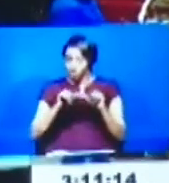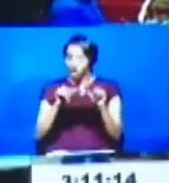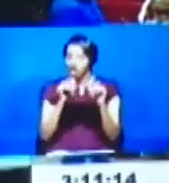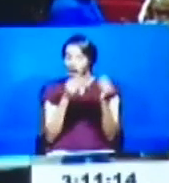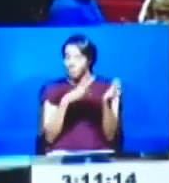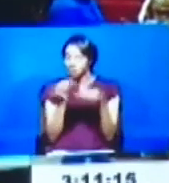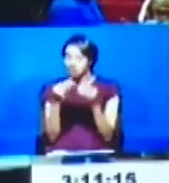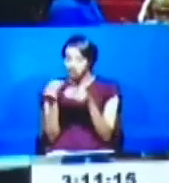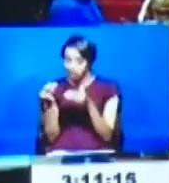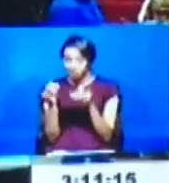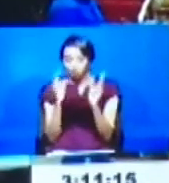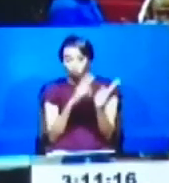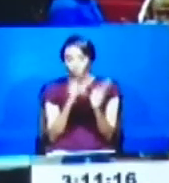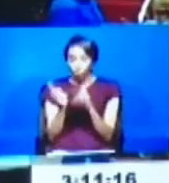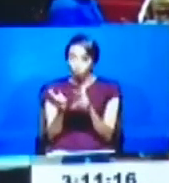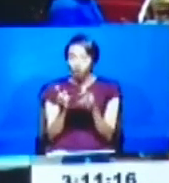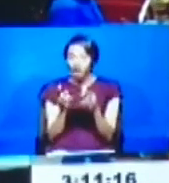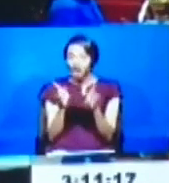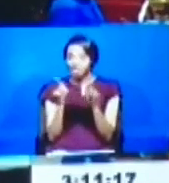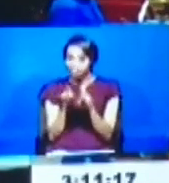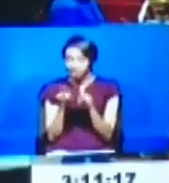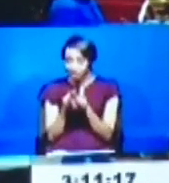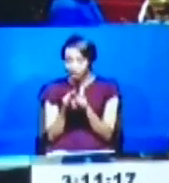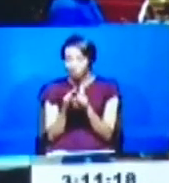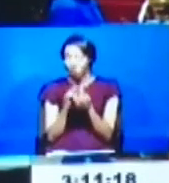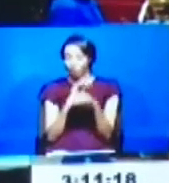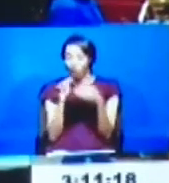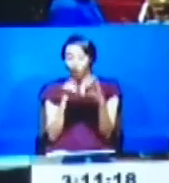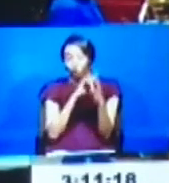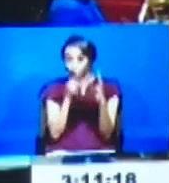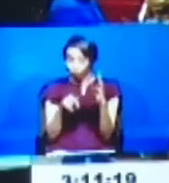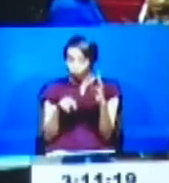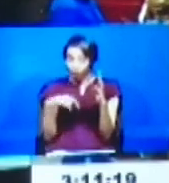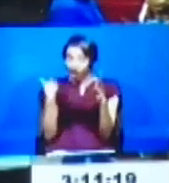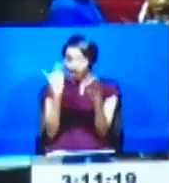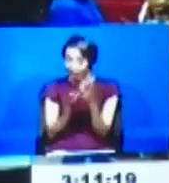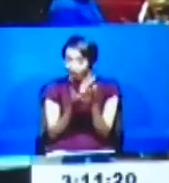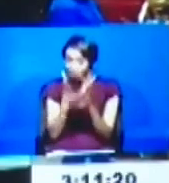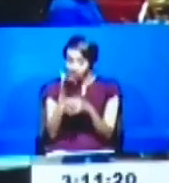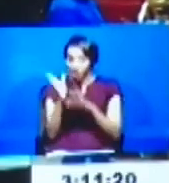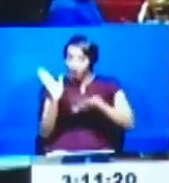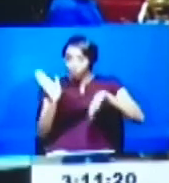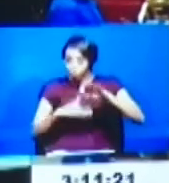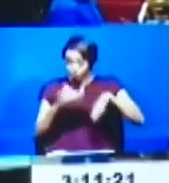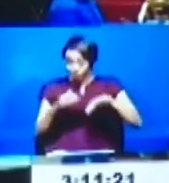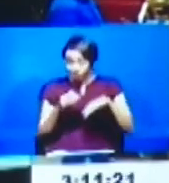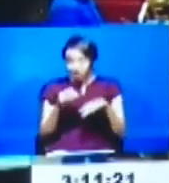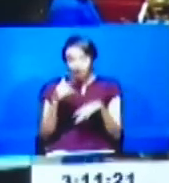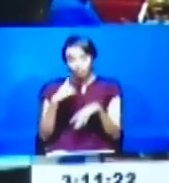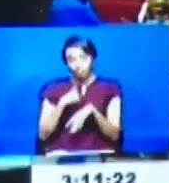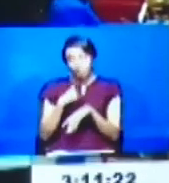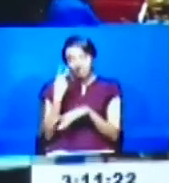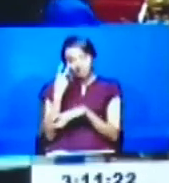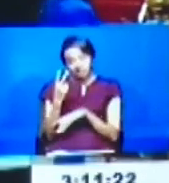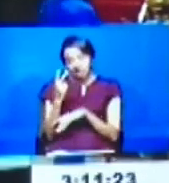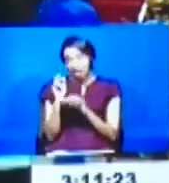lwaki handshake eno yaliwo kubanga newe kuba kulwanagana sisuubira nti Kenya esobola okulwanagana ennyo nga temuliimu majority ethnic